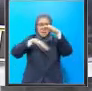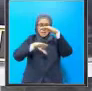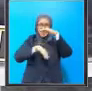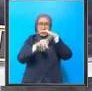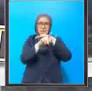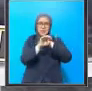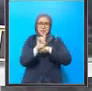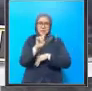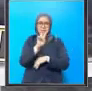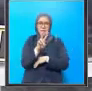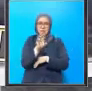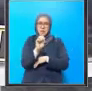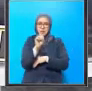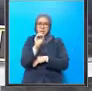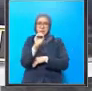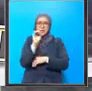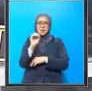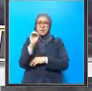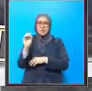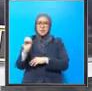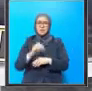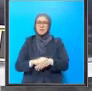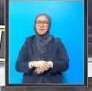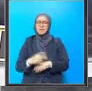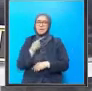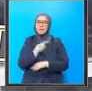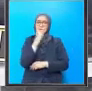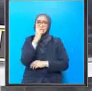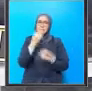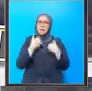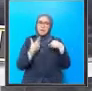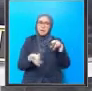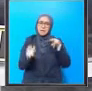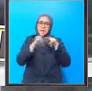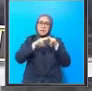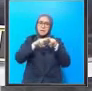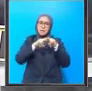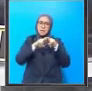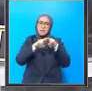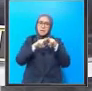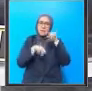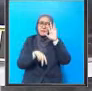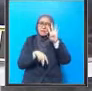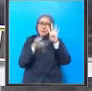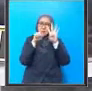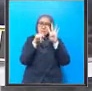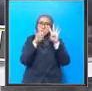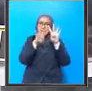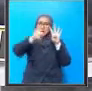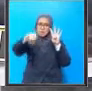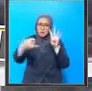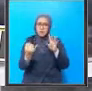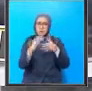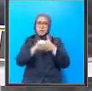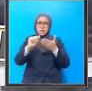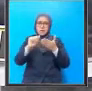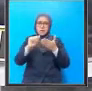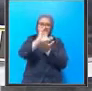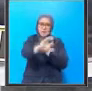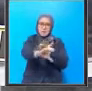20000. Kita melihat ada peningkatan 4.4 juta peruntukan